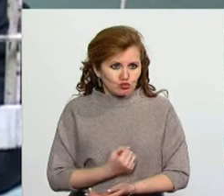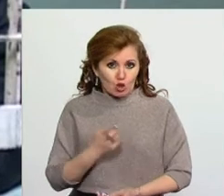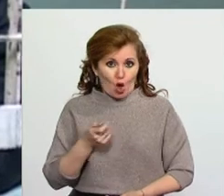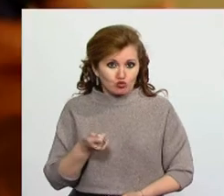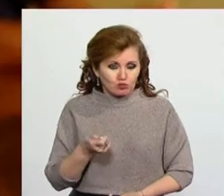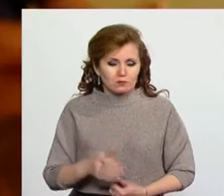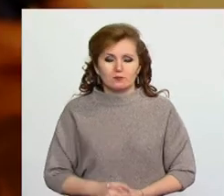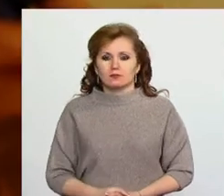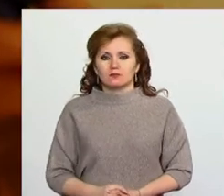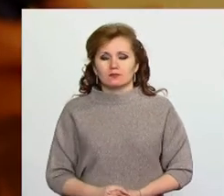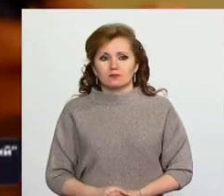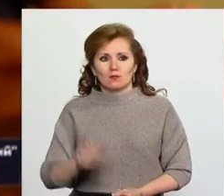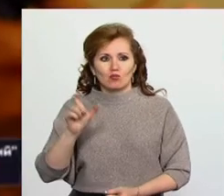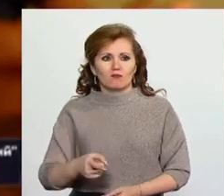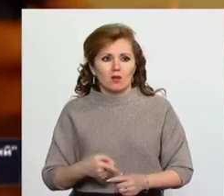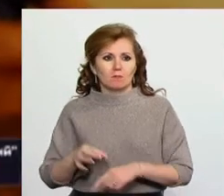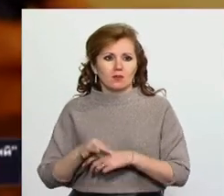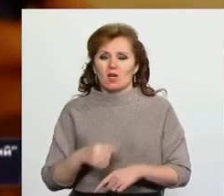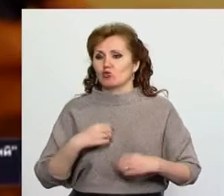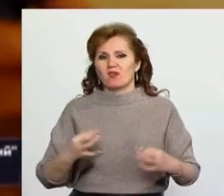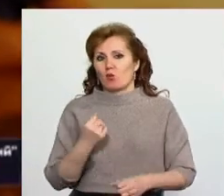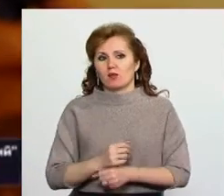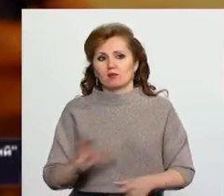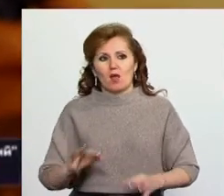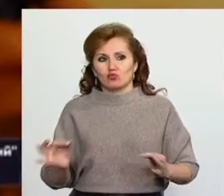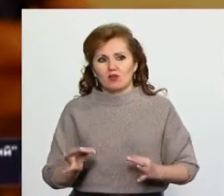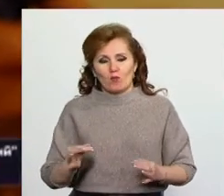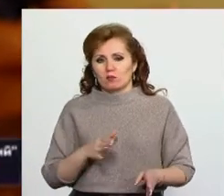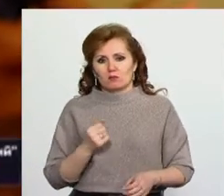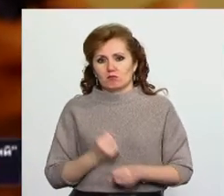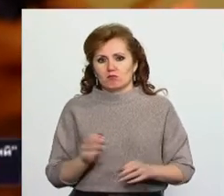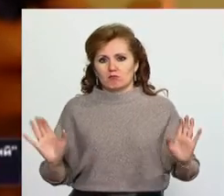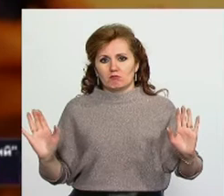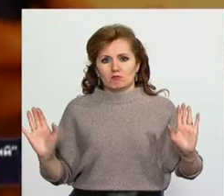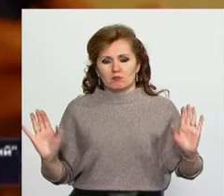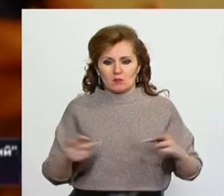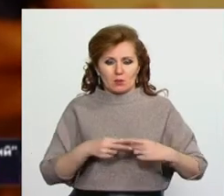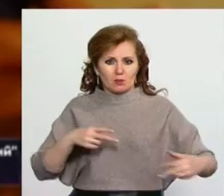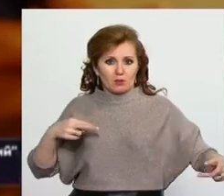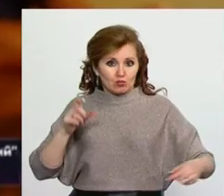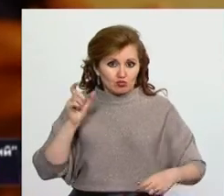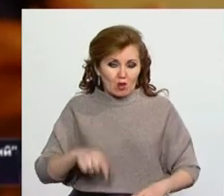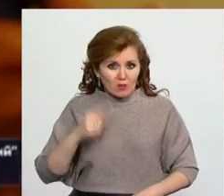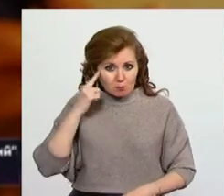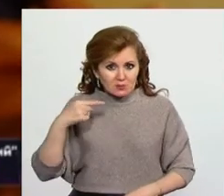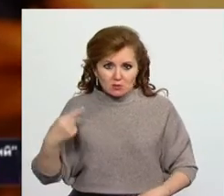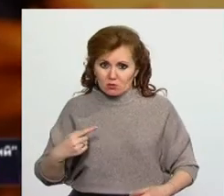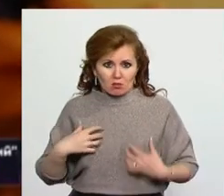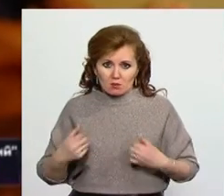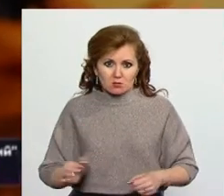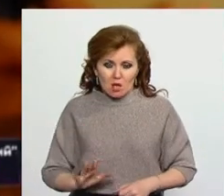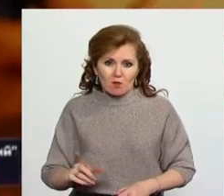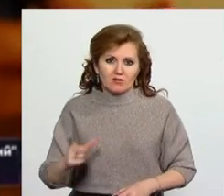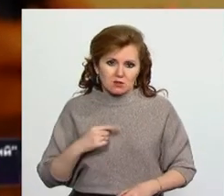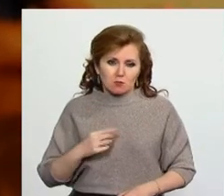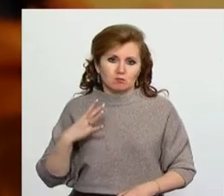которого приводят сюда, он говорит, что я ничего не делал, ничего не совершал. Человек психически нездоров. С ним